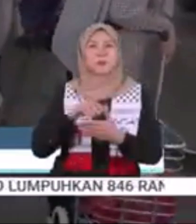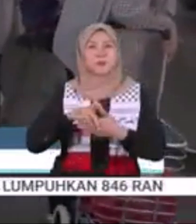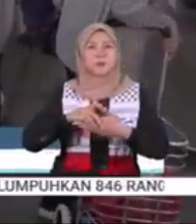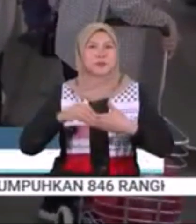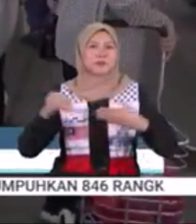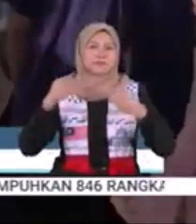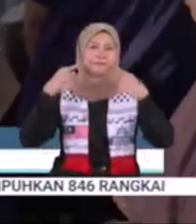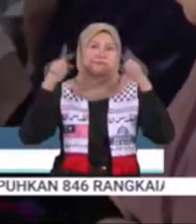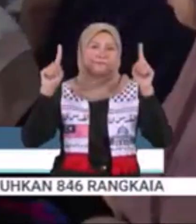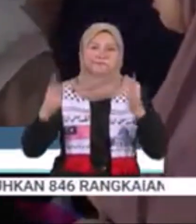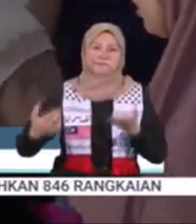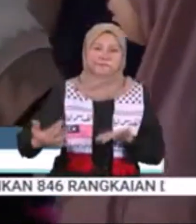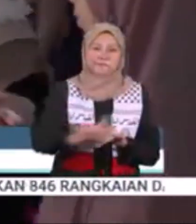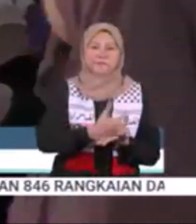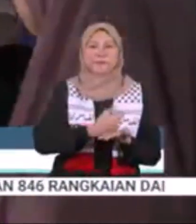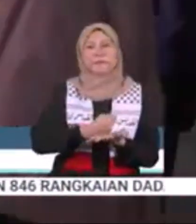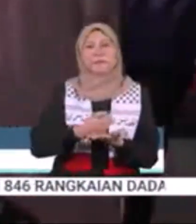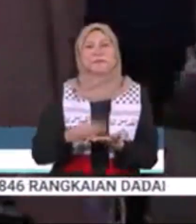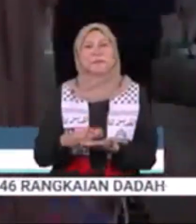RM200,000.